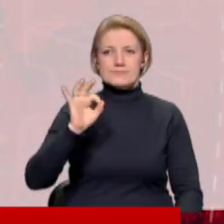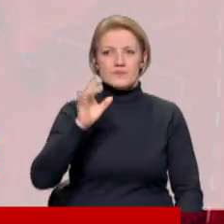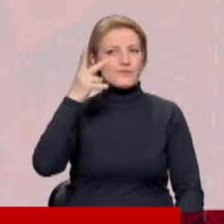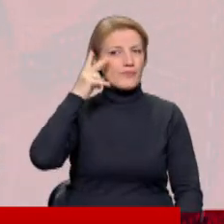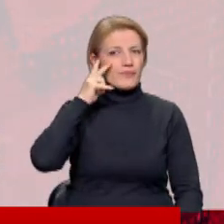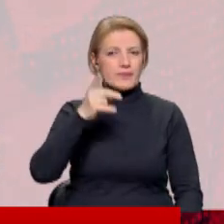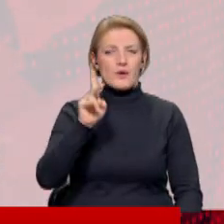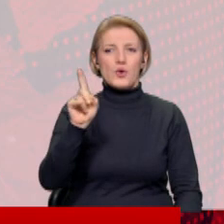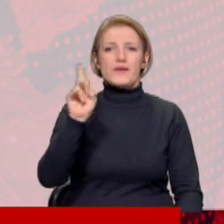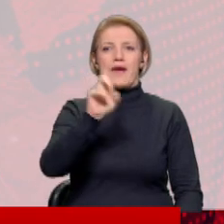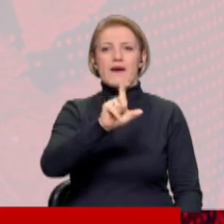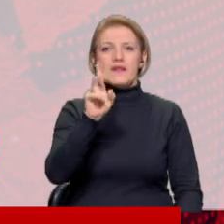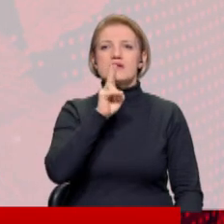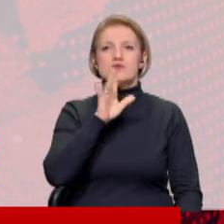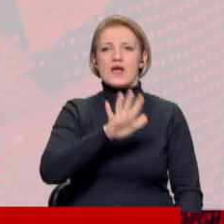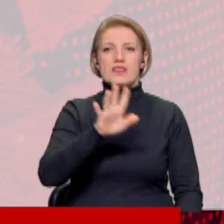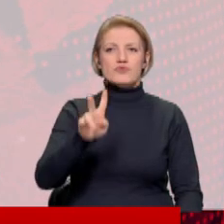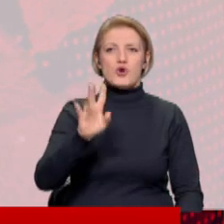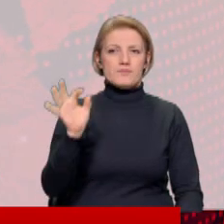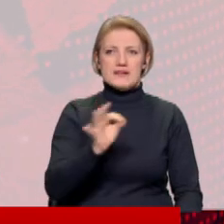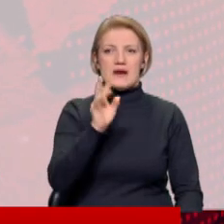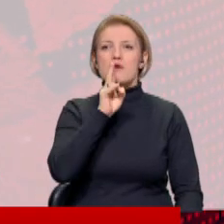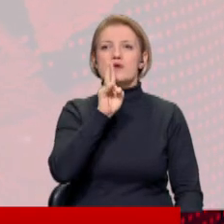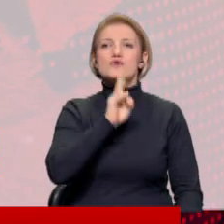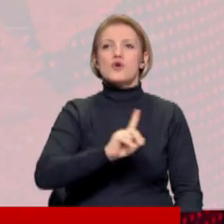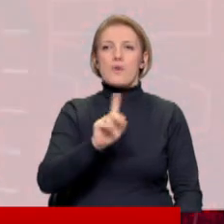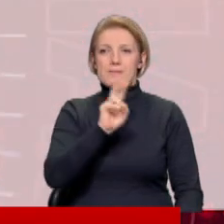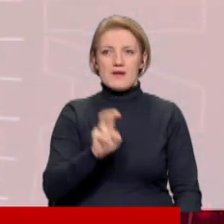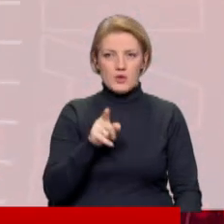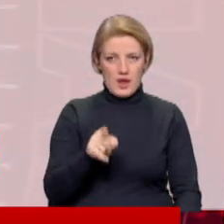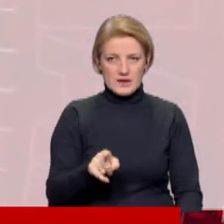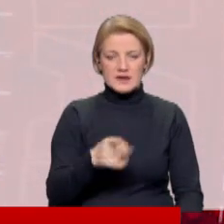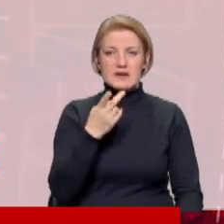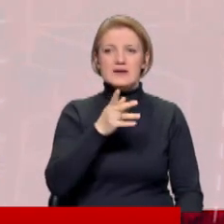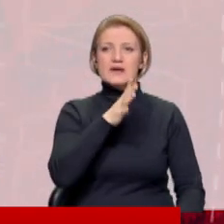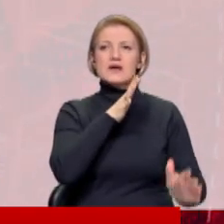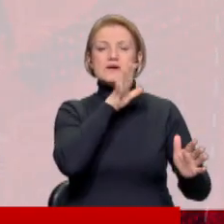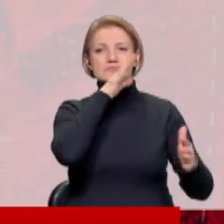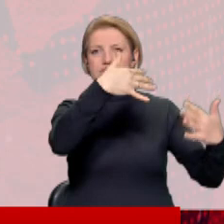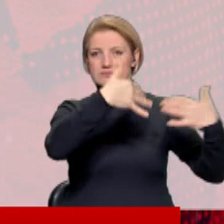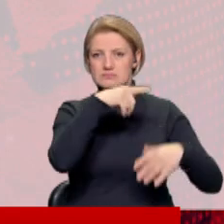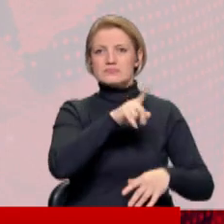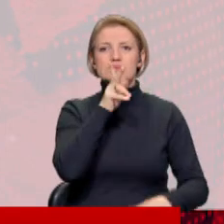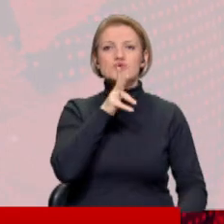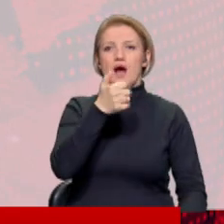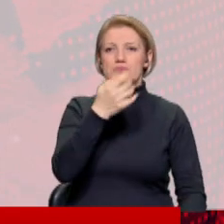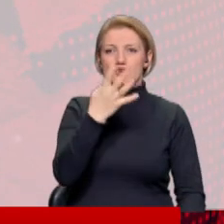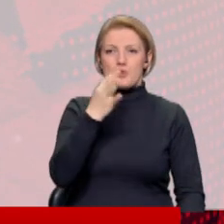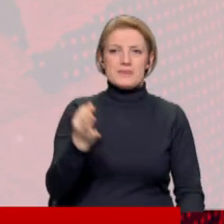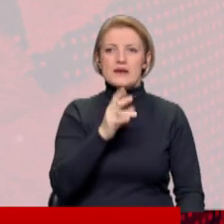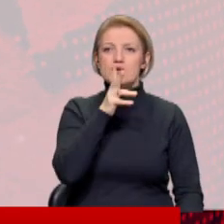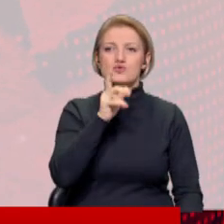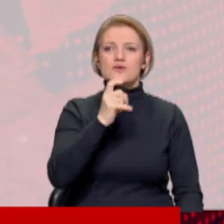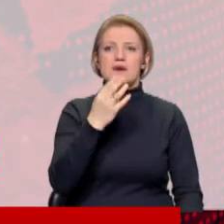12 ayda ihracat 254 milyar 210 milyon dolar ithalatsa 364 milyar 395 milyon